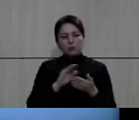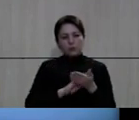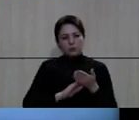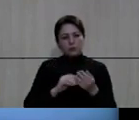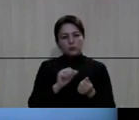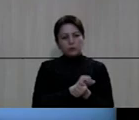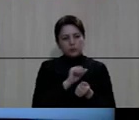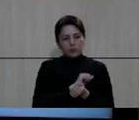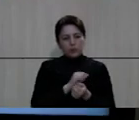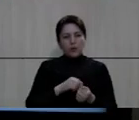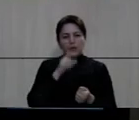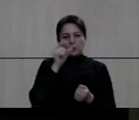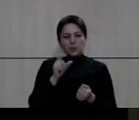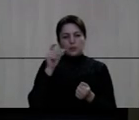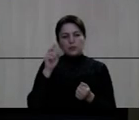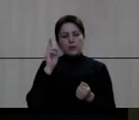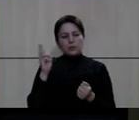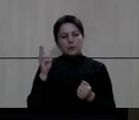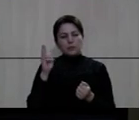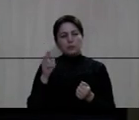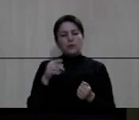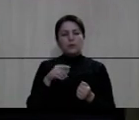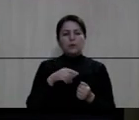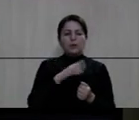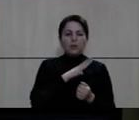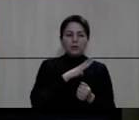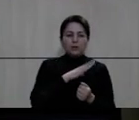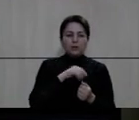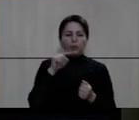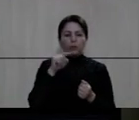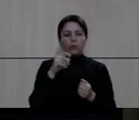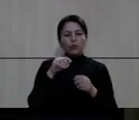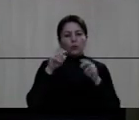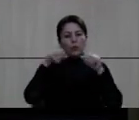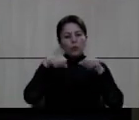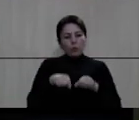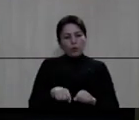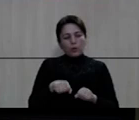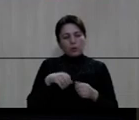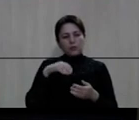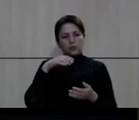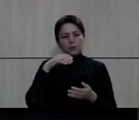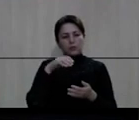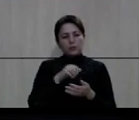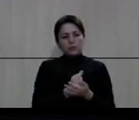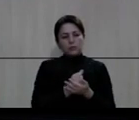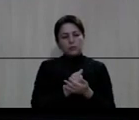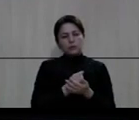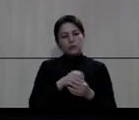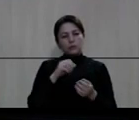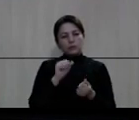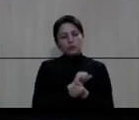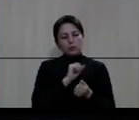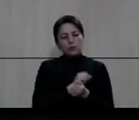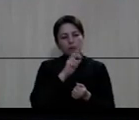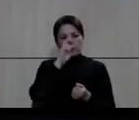hujjatlar, shaxsning kim ekanligini va uning huquqlarini tasdiqlovchi hujjatlar davlat